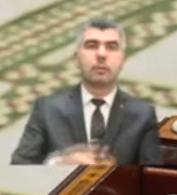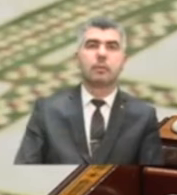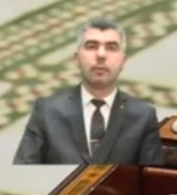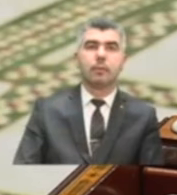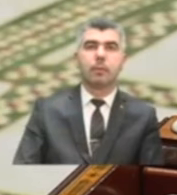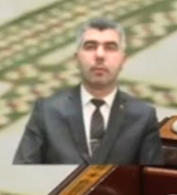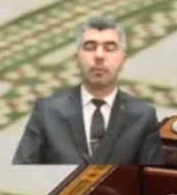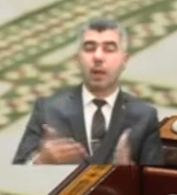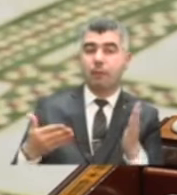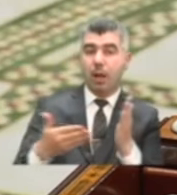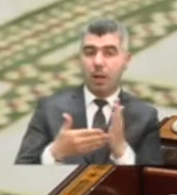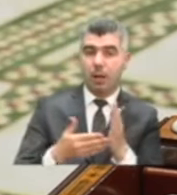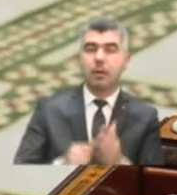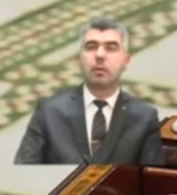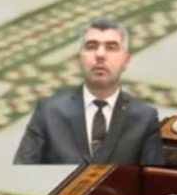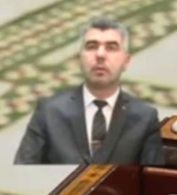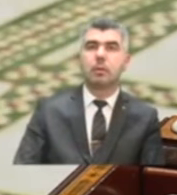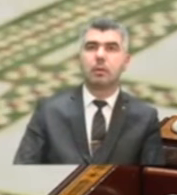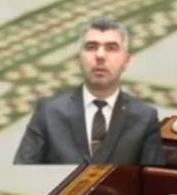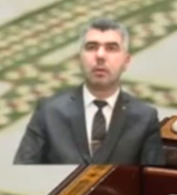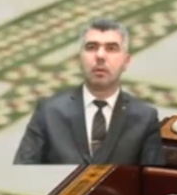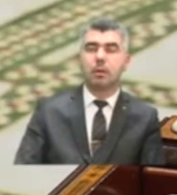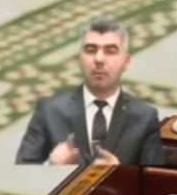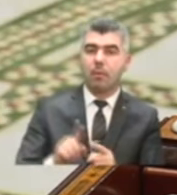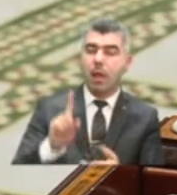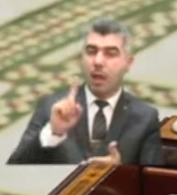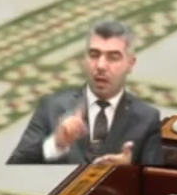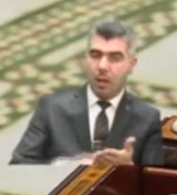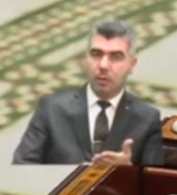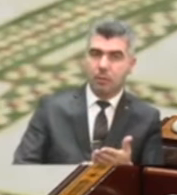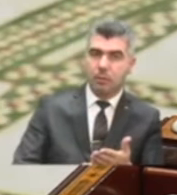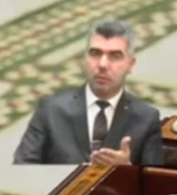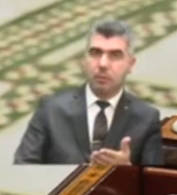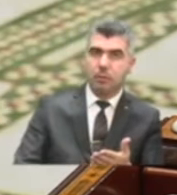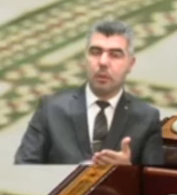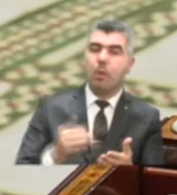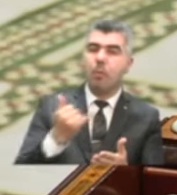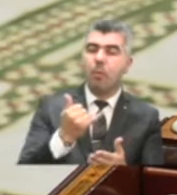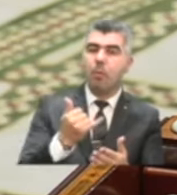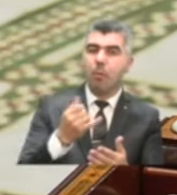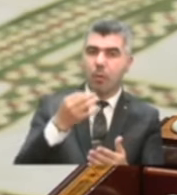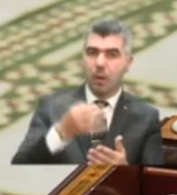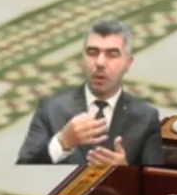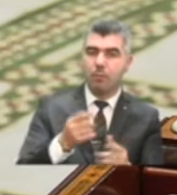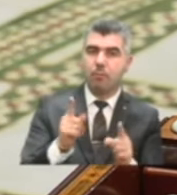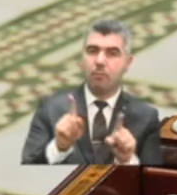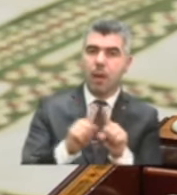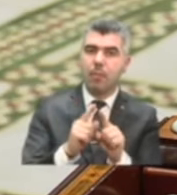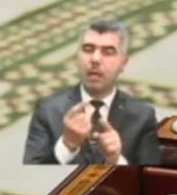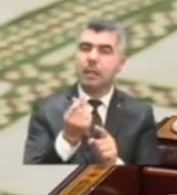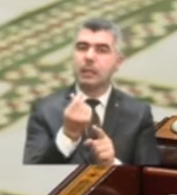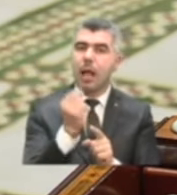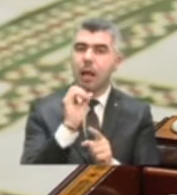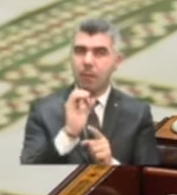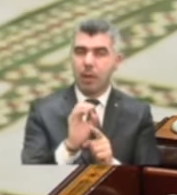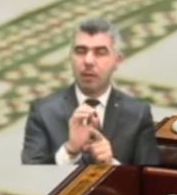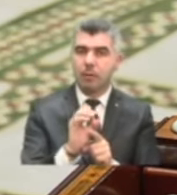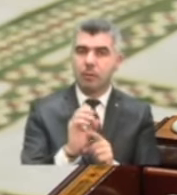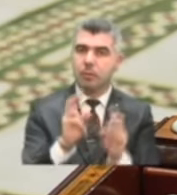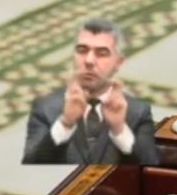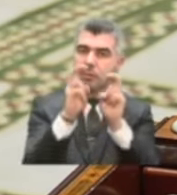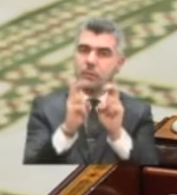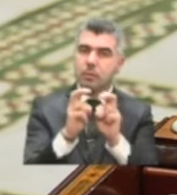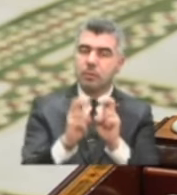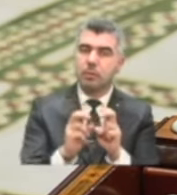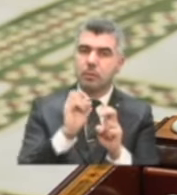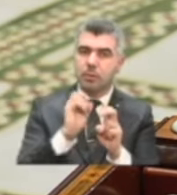واخيرا تتكلموا على واحد القضيه، هل يمكن التدخل لضمان اثمنه ضعيفة ولا